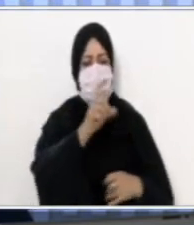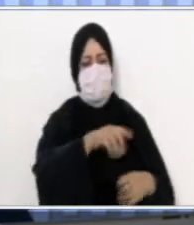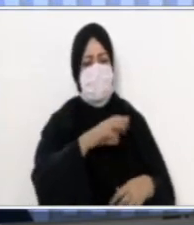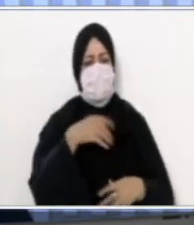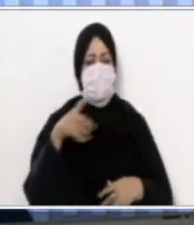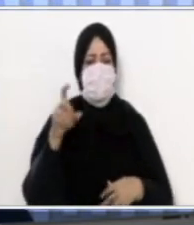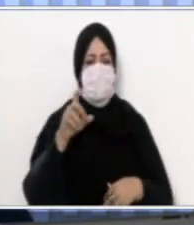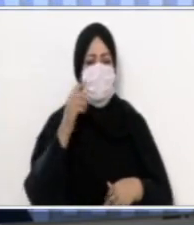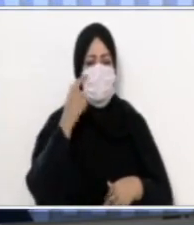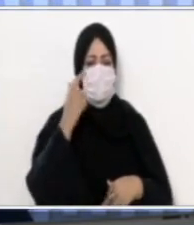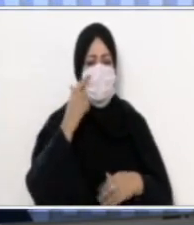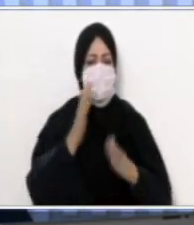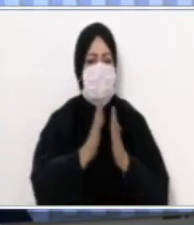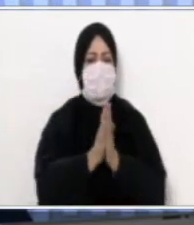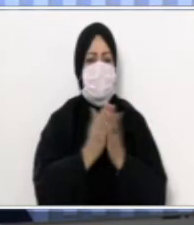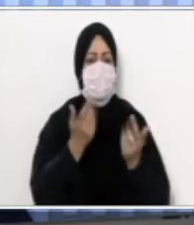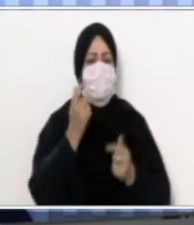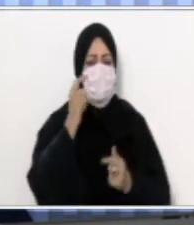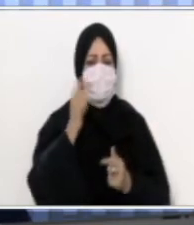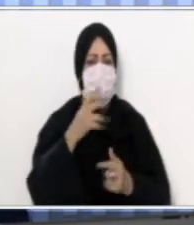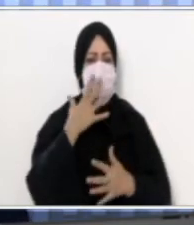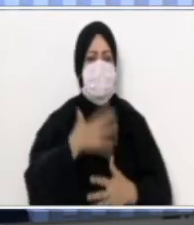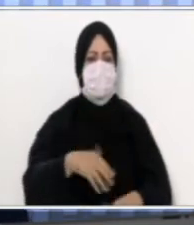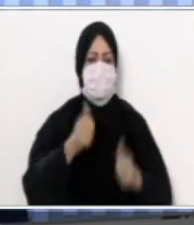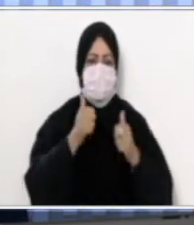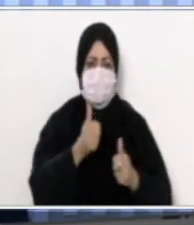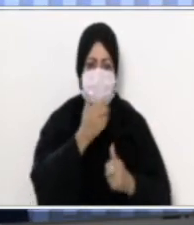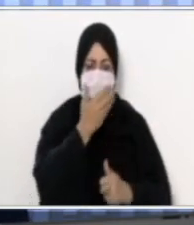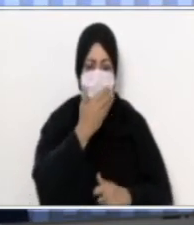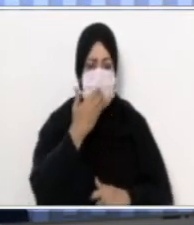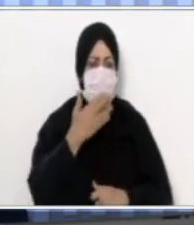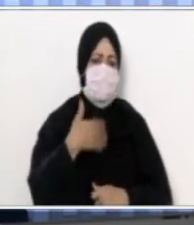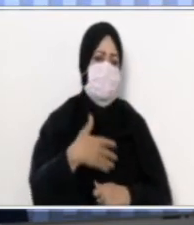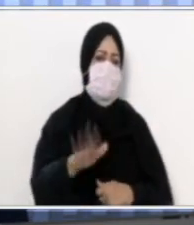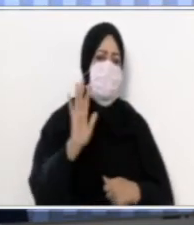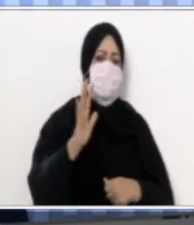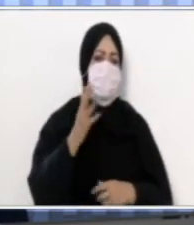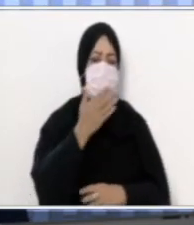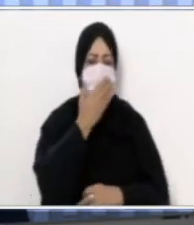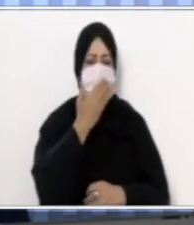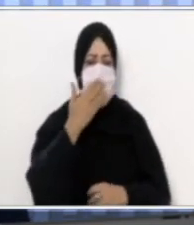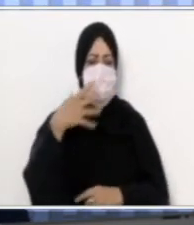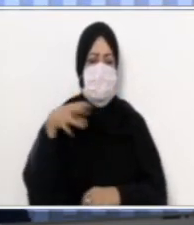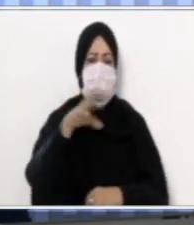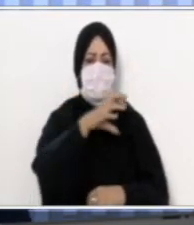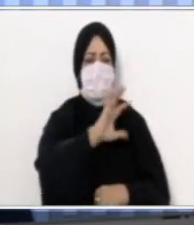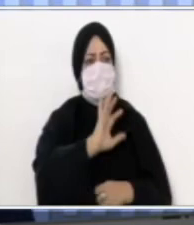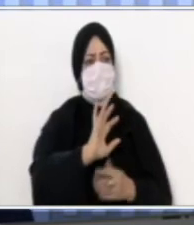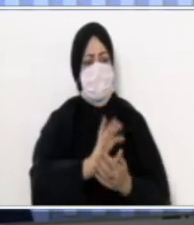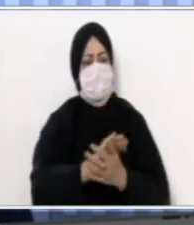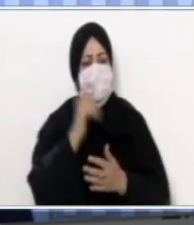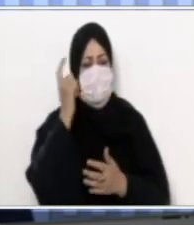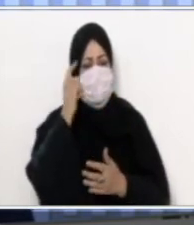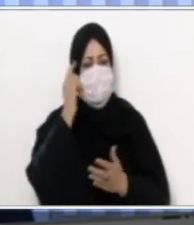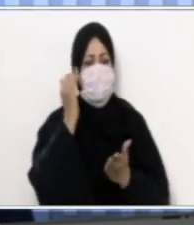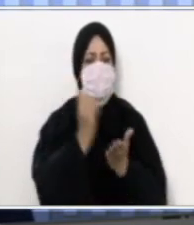أن كل واحد سكرة 13 ما يصيمش، هذا يتوقف على حال الشخص. الآن الأخت أم عبد الواحد، إذا كان أنت